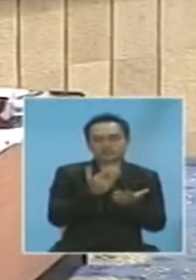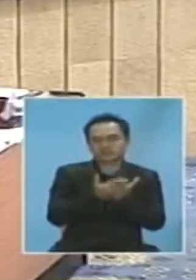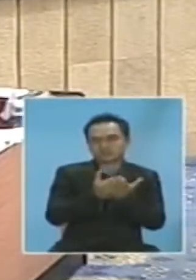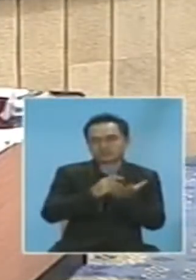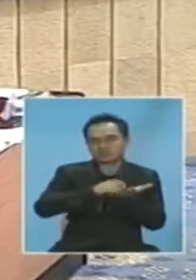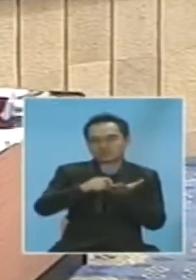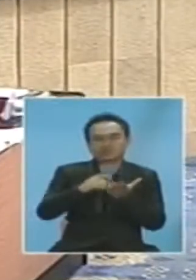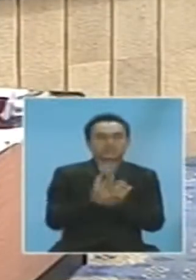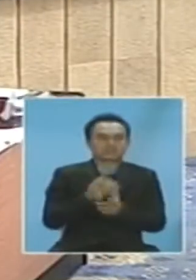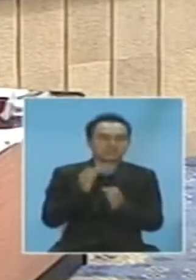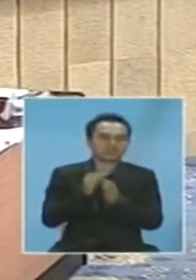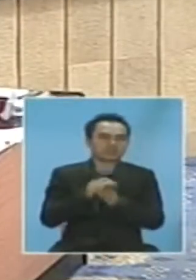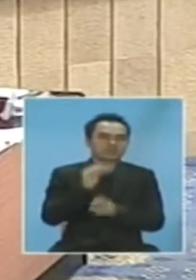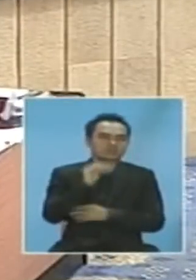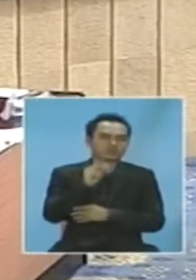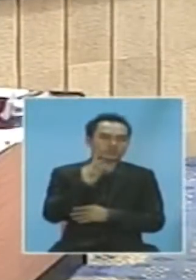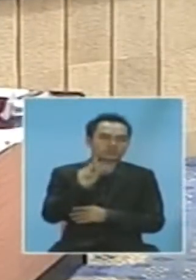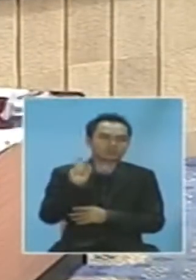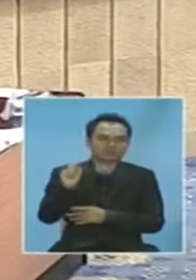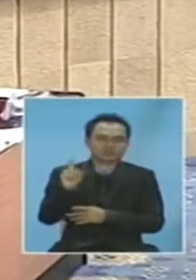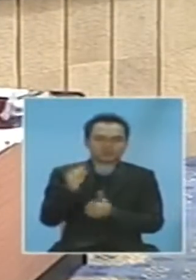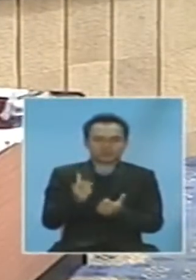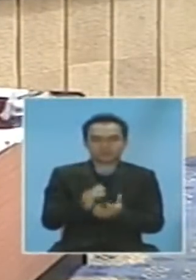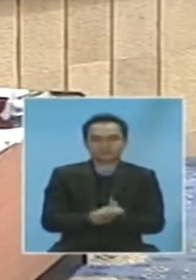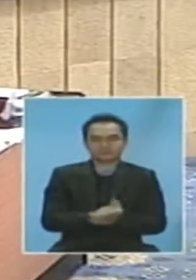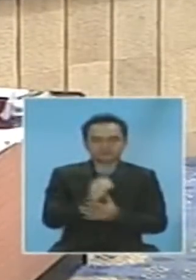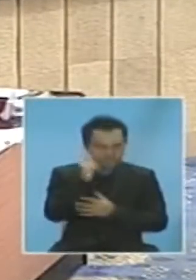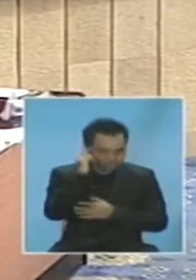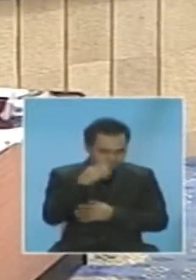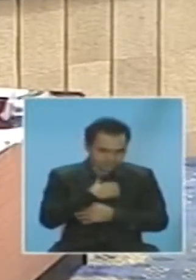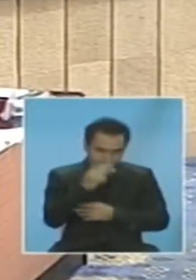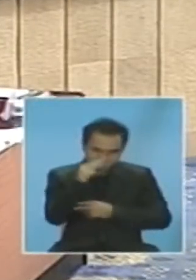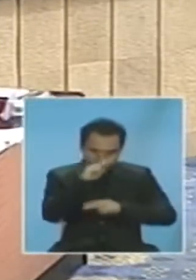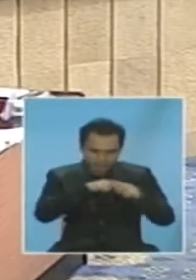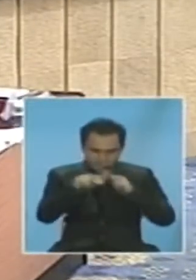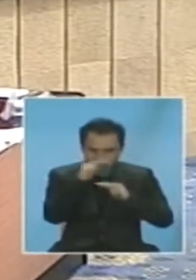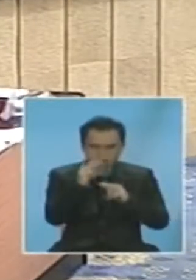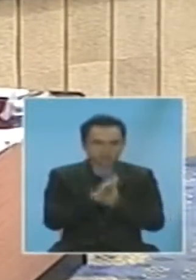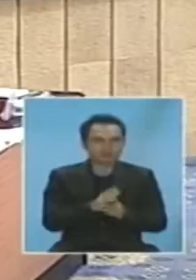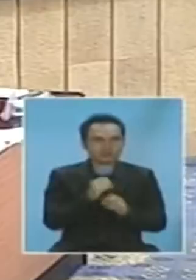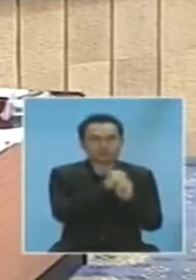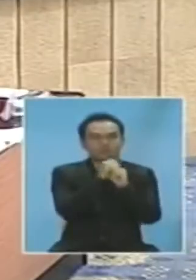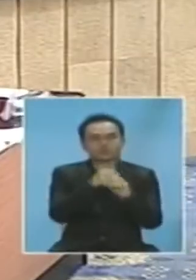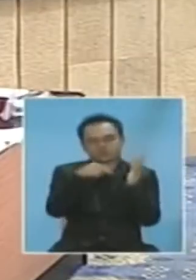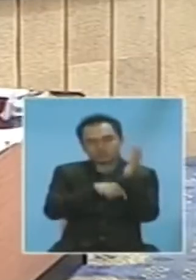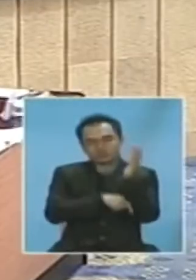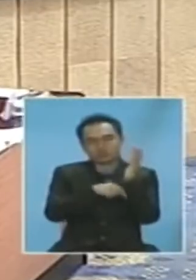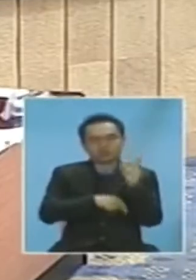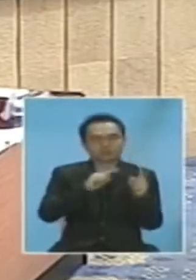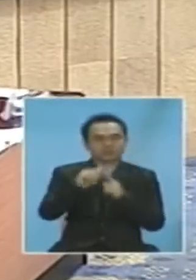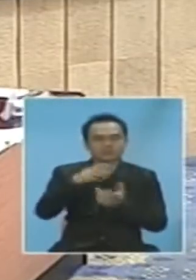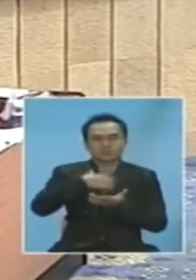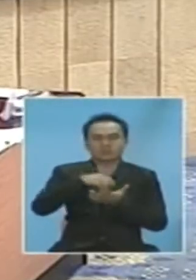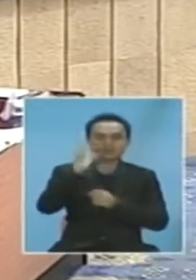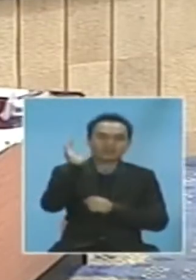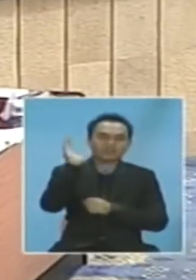คารธ.ก.ส.และสุดท้ายก็ยังมีการรณรงค์เพื่อปราบปรามการทุจริตในภาพรวมตามที่แถลงไ